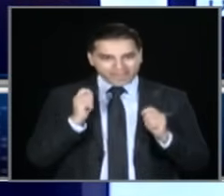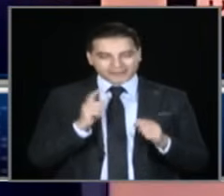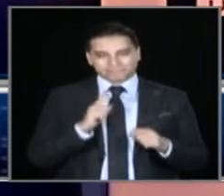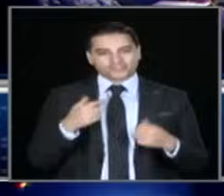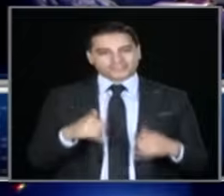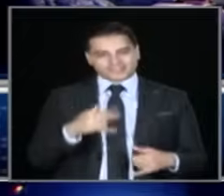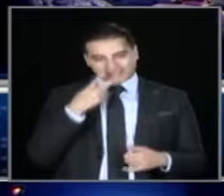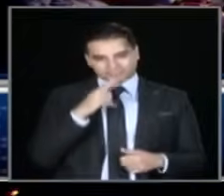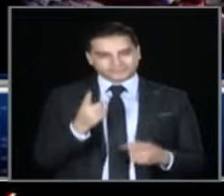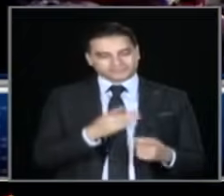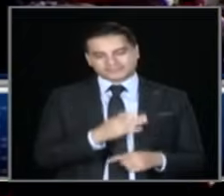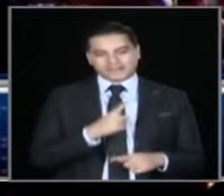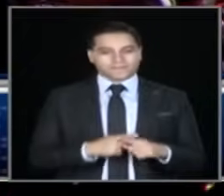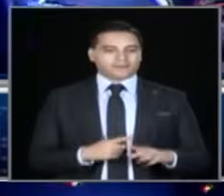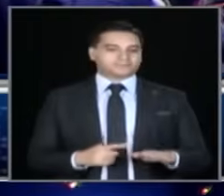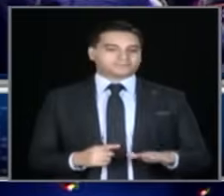إجابة خاطئة.